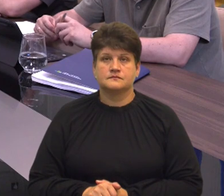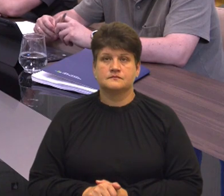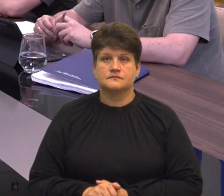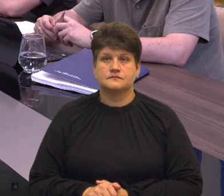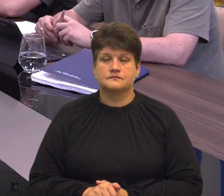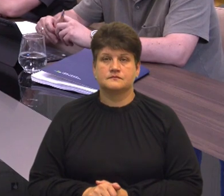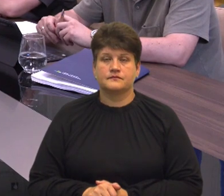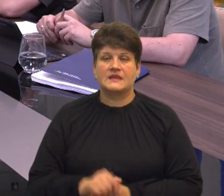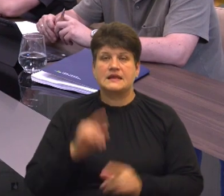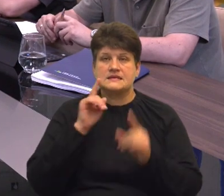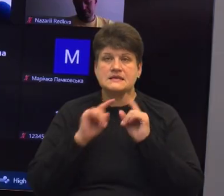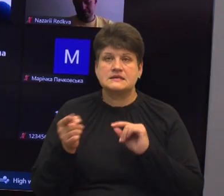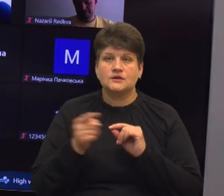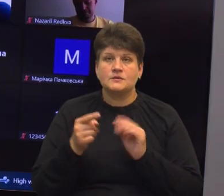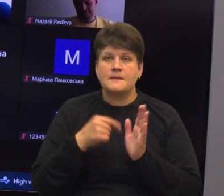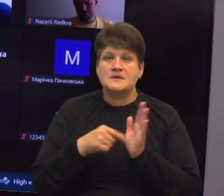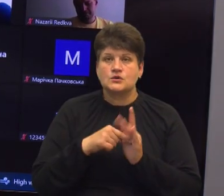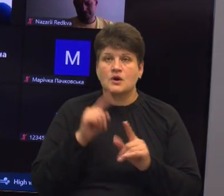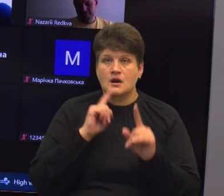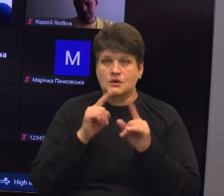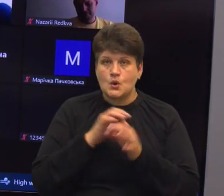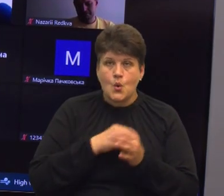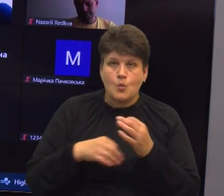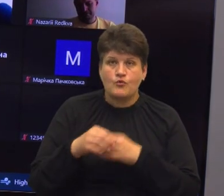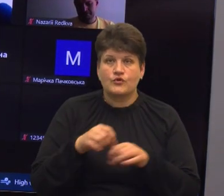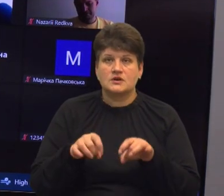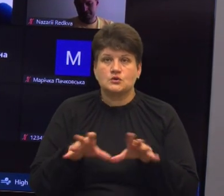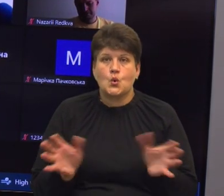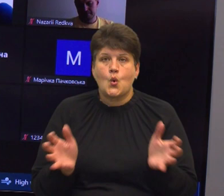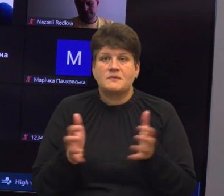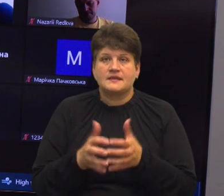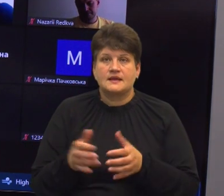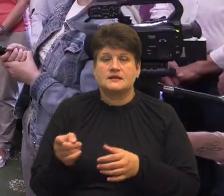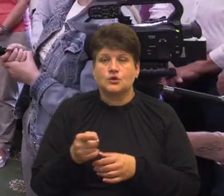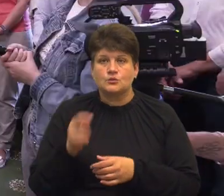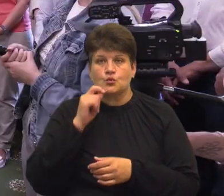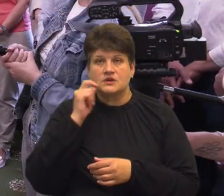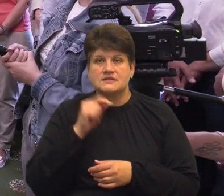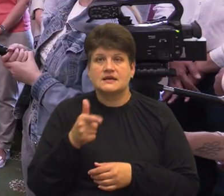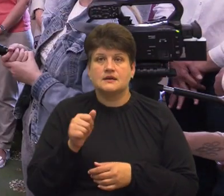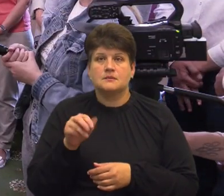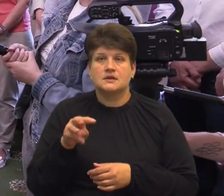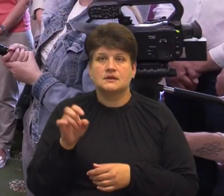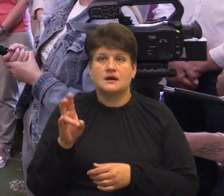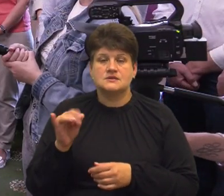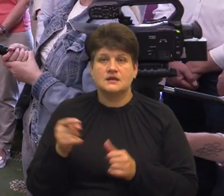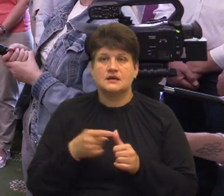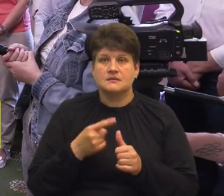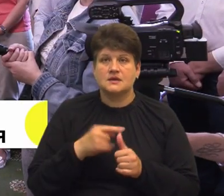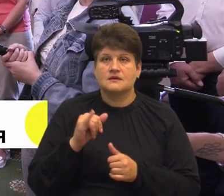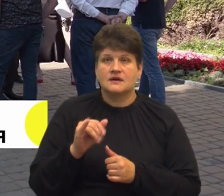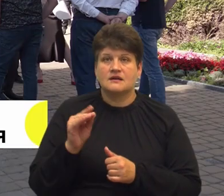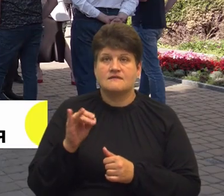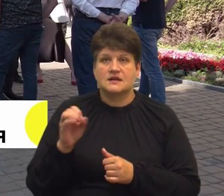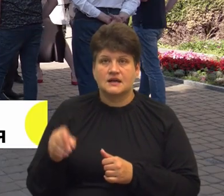на сесії Тернопільської міської ради обговорювали рішення об'єднати Тернопільську українську гімназію імені Івана Франка та тернопільський технічний